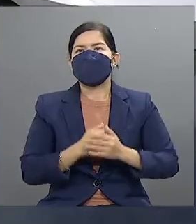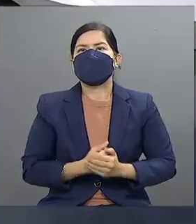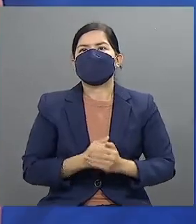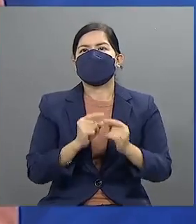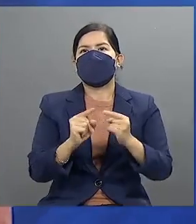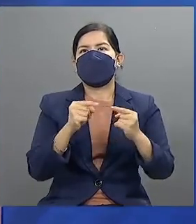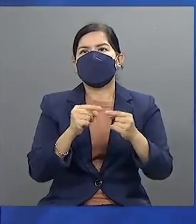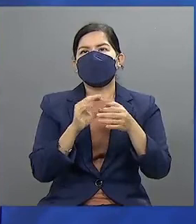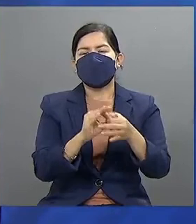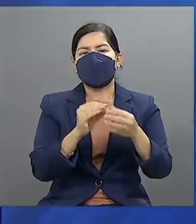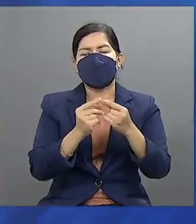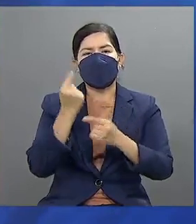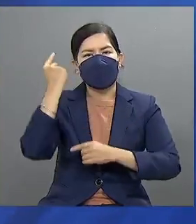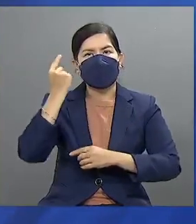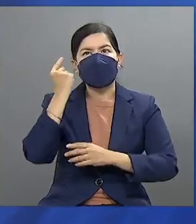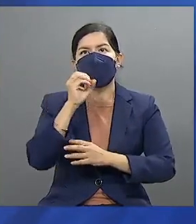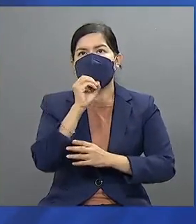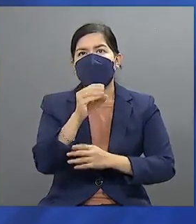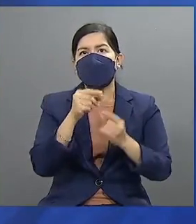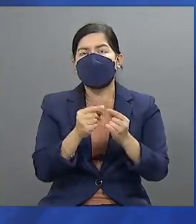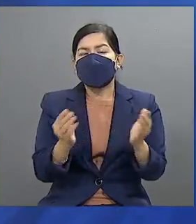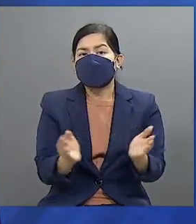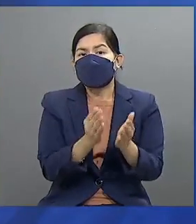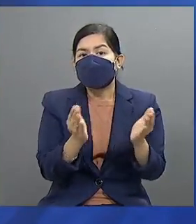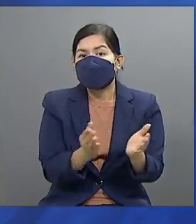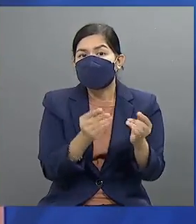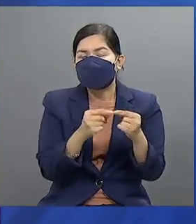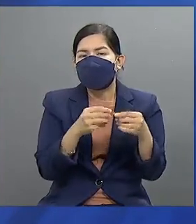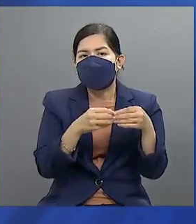นั้นเนี่ยมากระตุ้นในเมืองไทยก่อนไหมอยากจะได้แคมเปญเที่ยวค